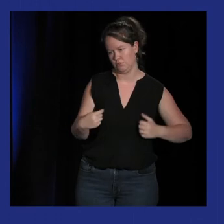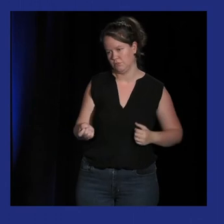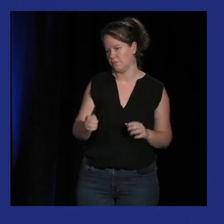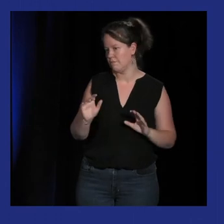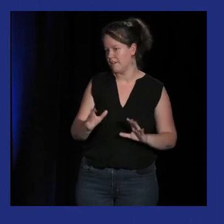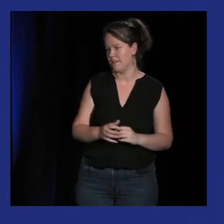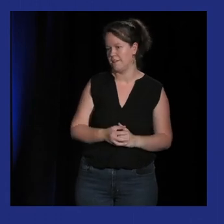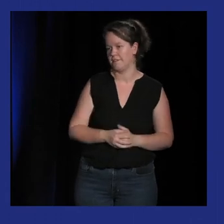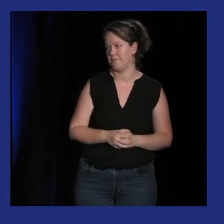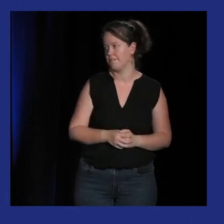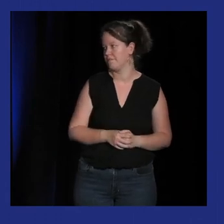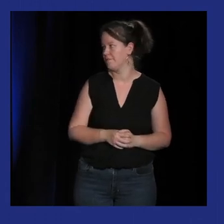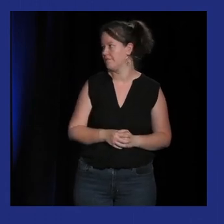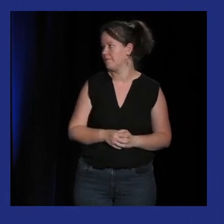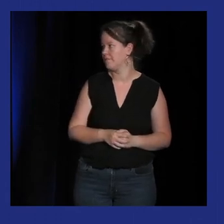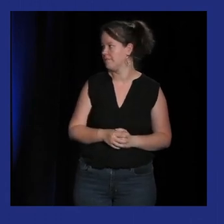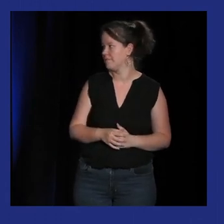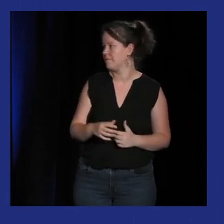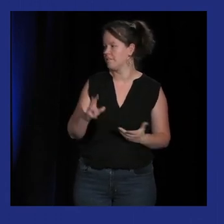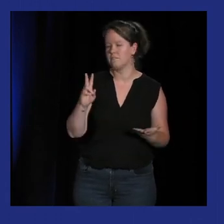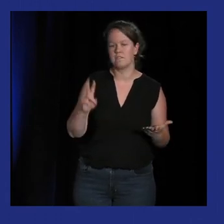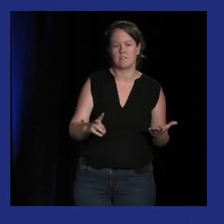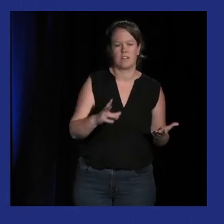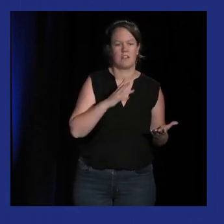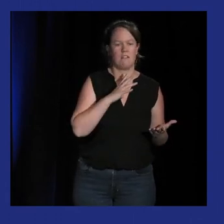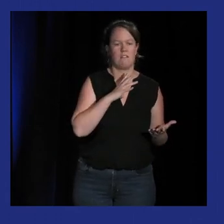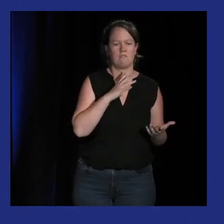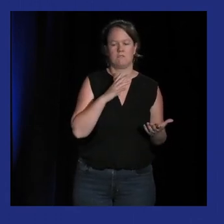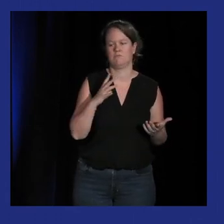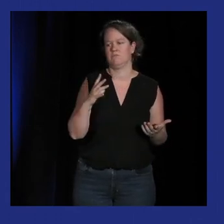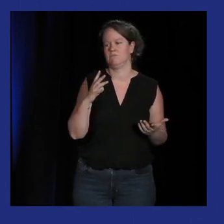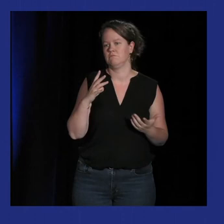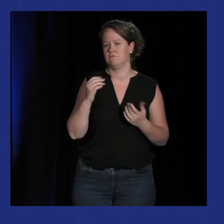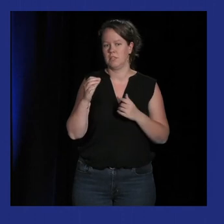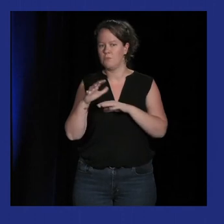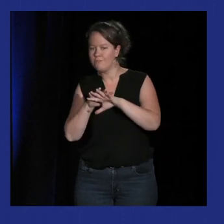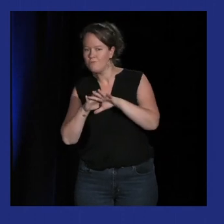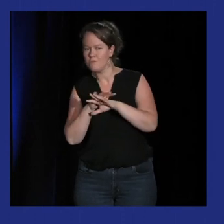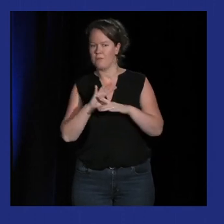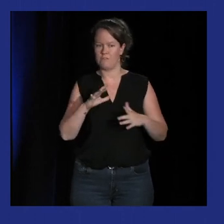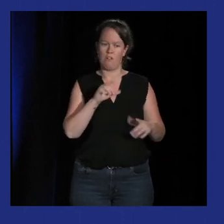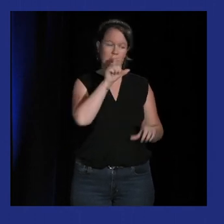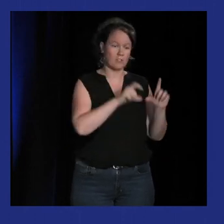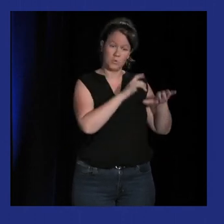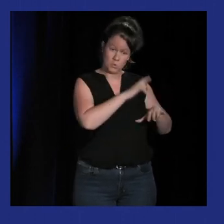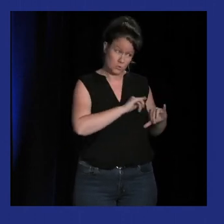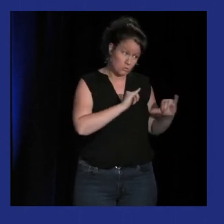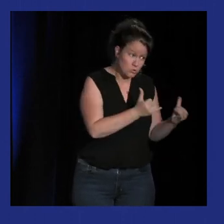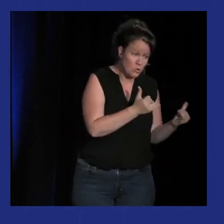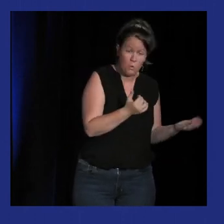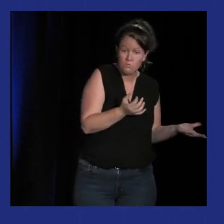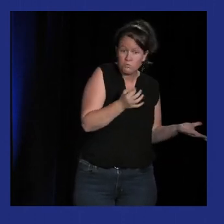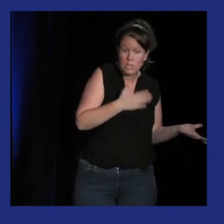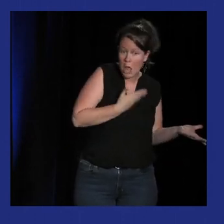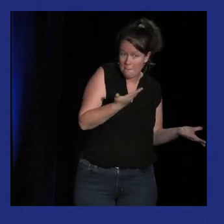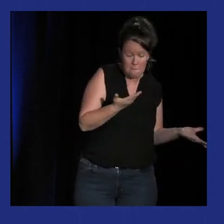toutes toute cette zone floue entre le fan qui a joué à certains jeux mais pas tous qui est fan de cette licence mais sans plus ou alors